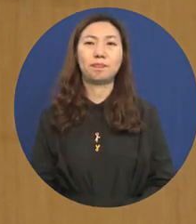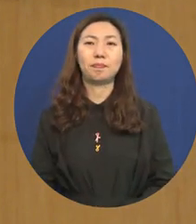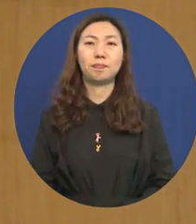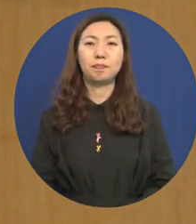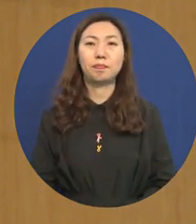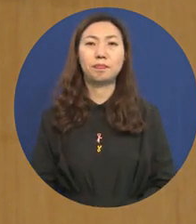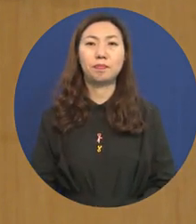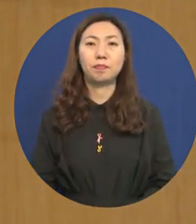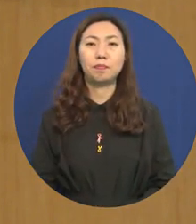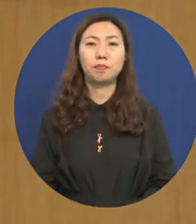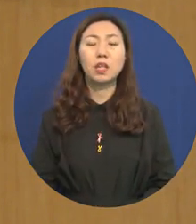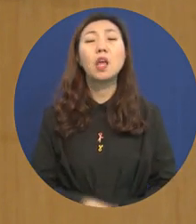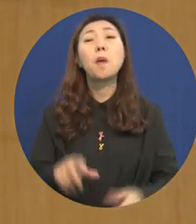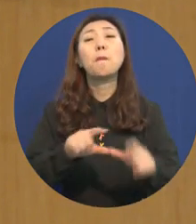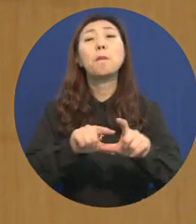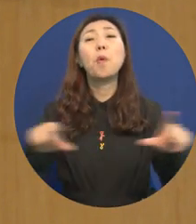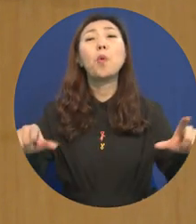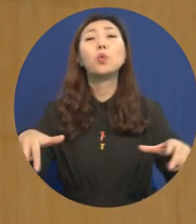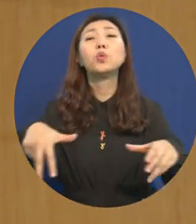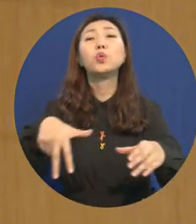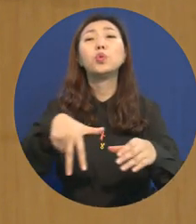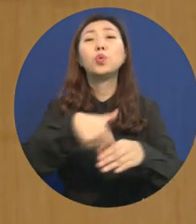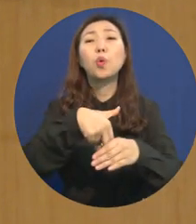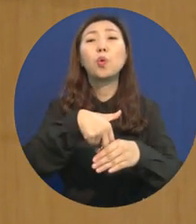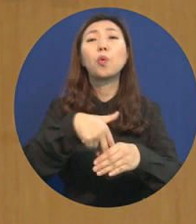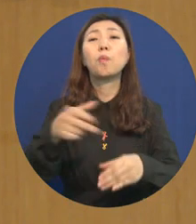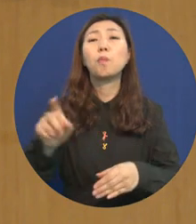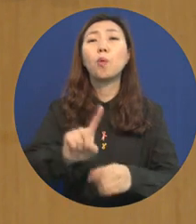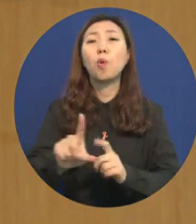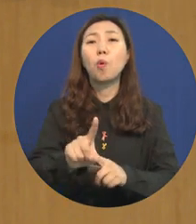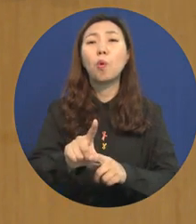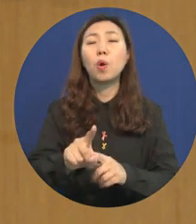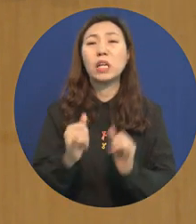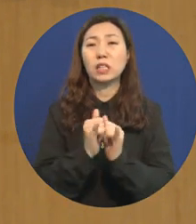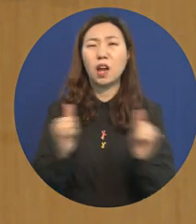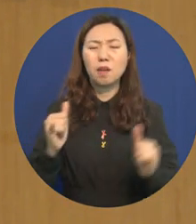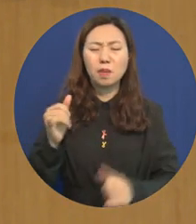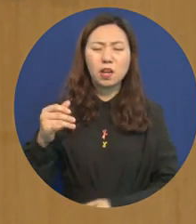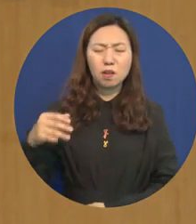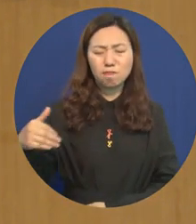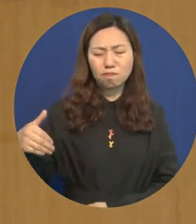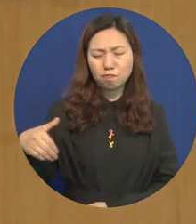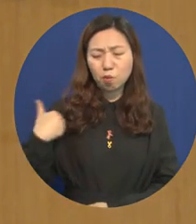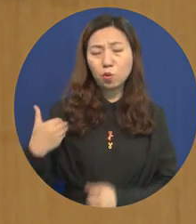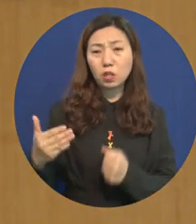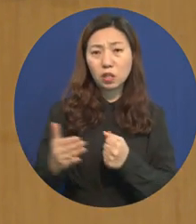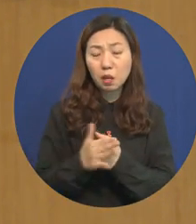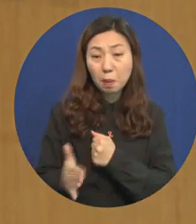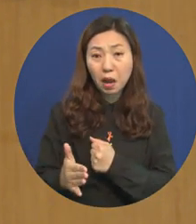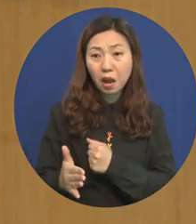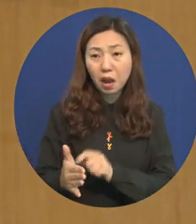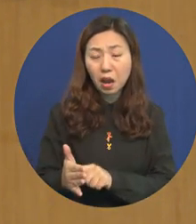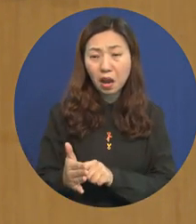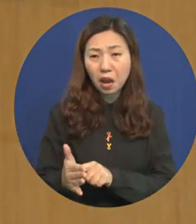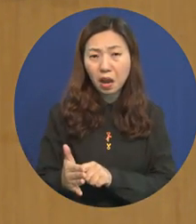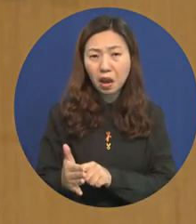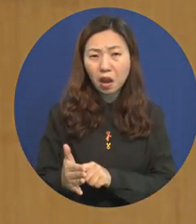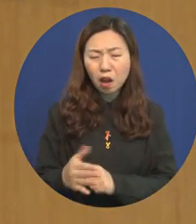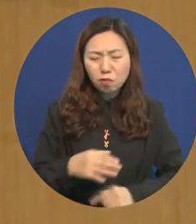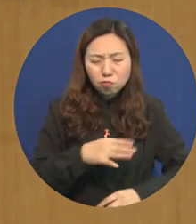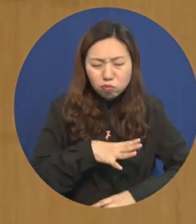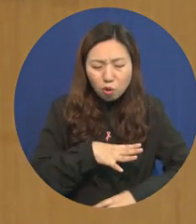근데 이제 일반적인 종교는 이 인간의 무지로 인해서 발생하는 두려움과 신비감을